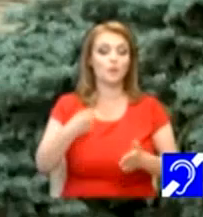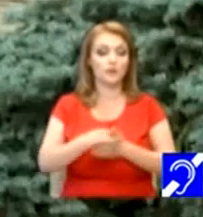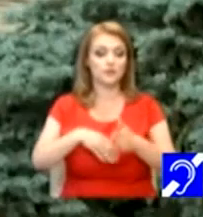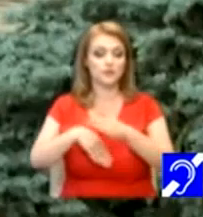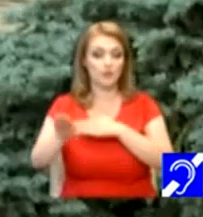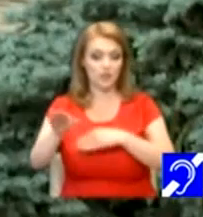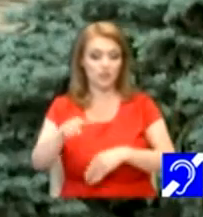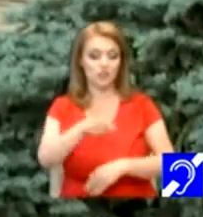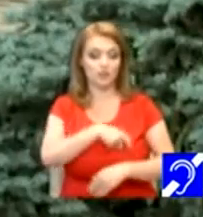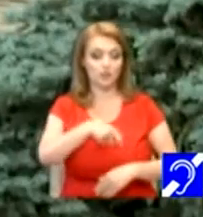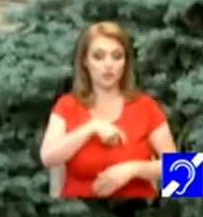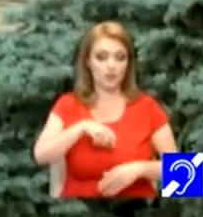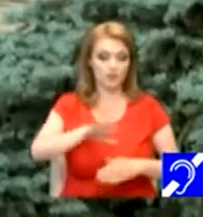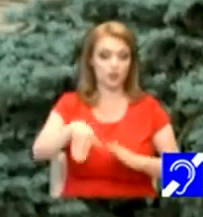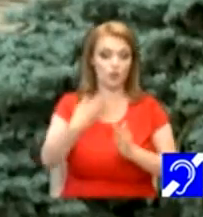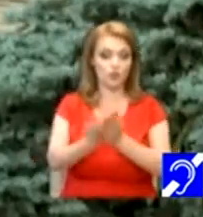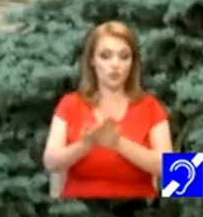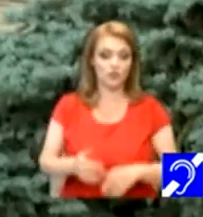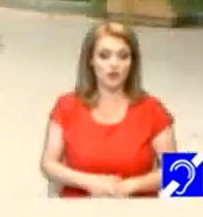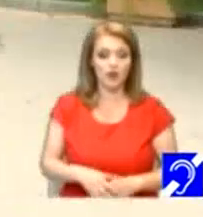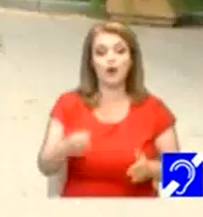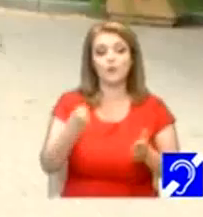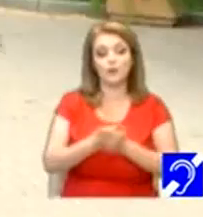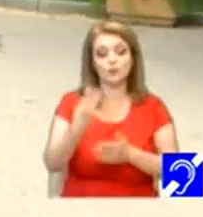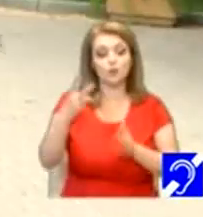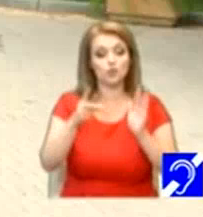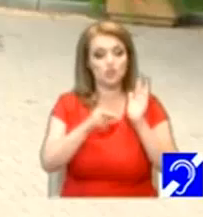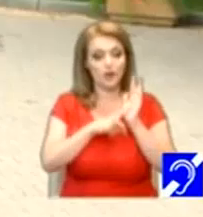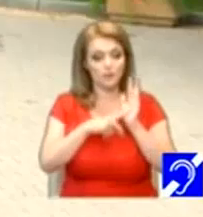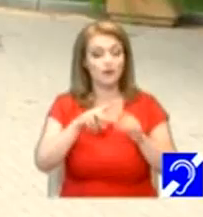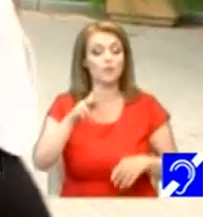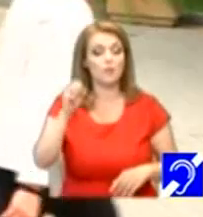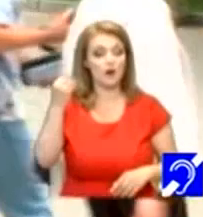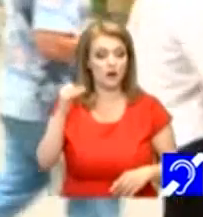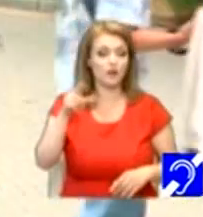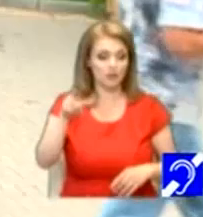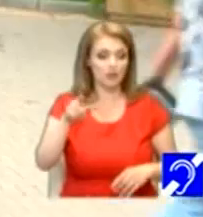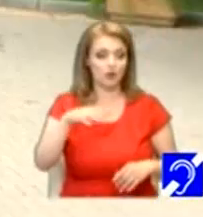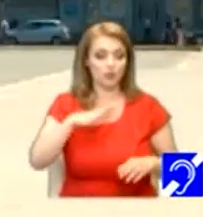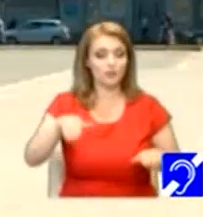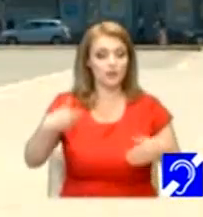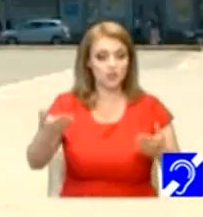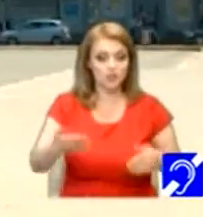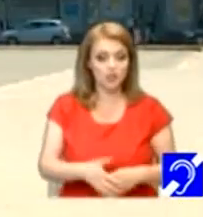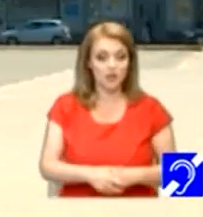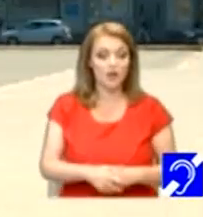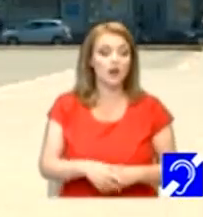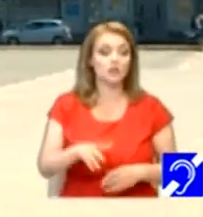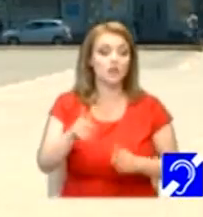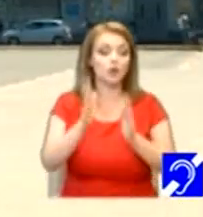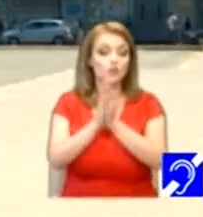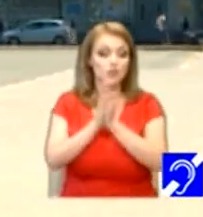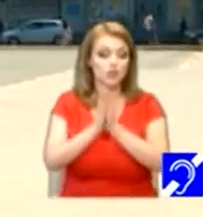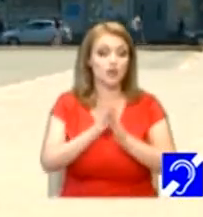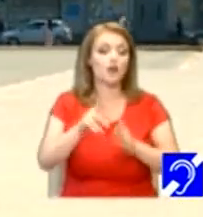Pe 26 mai, Congresul Autorităților Locale a lansat un apel către toți concurenții electorali și partide, prin care au